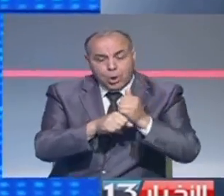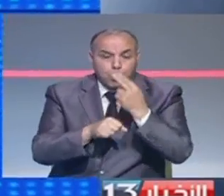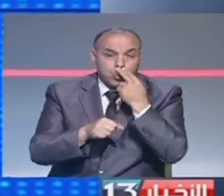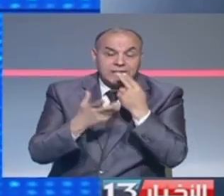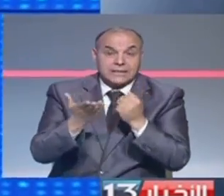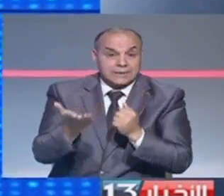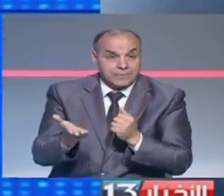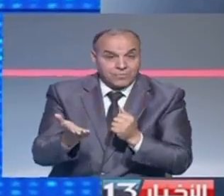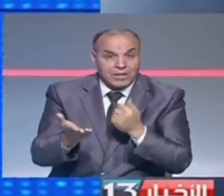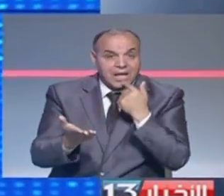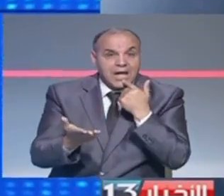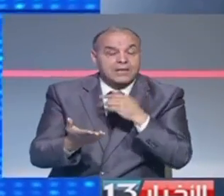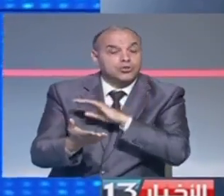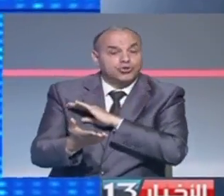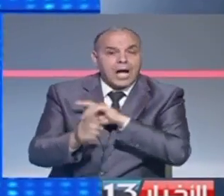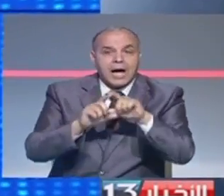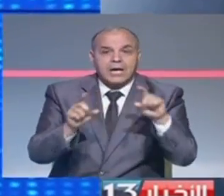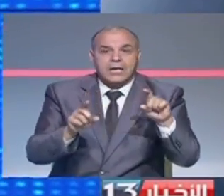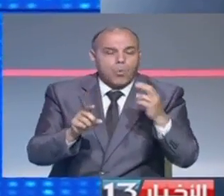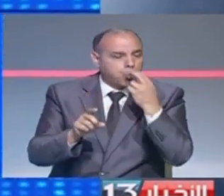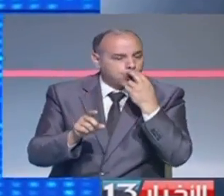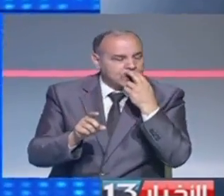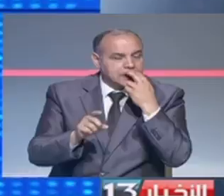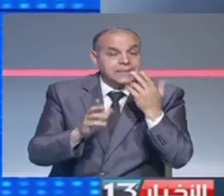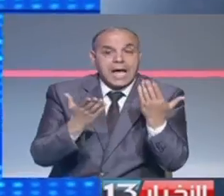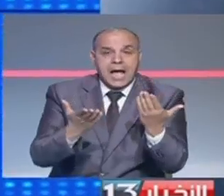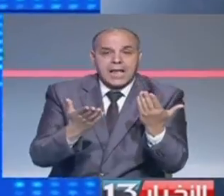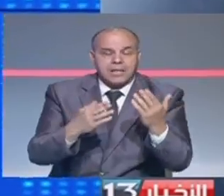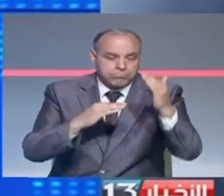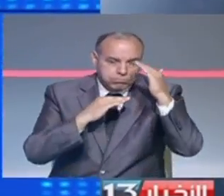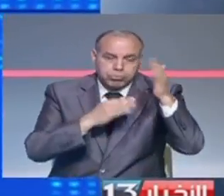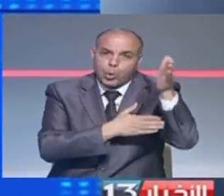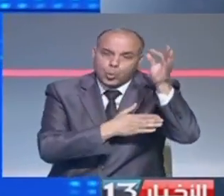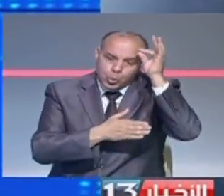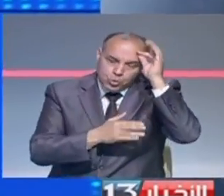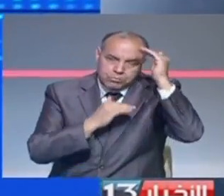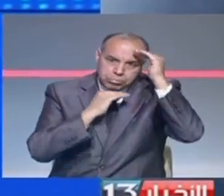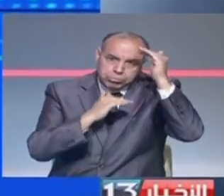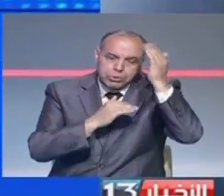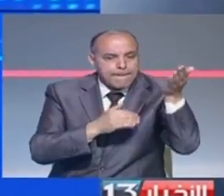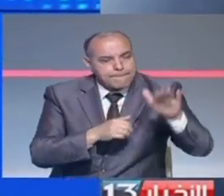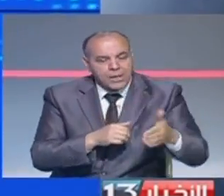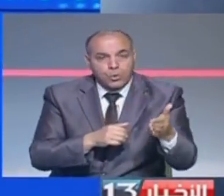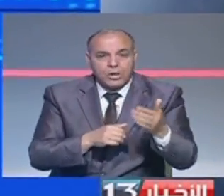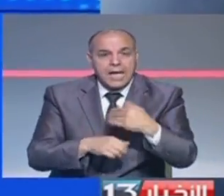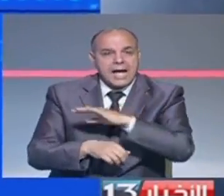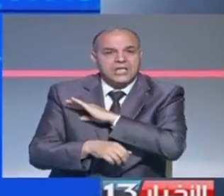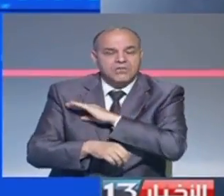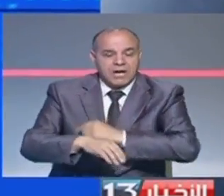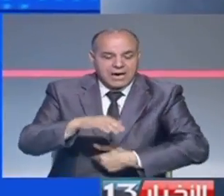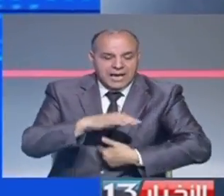الامن الداخلي تحت شعار قوات الامن الداخلي الولاء للوطن والوفاء للشهداء اشرف رئيس